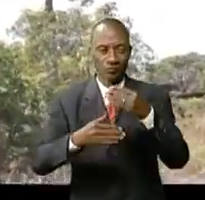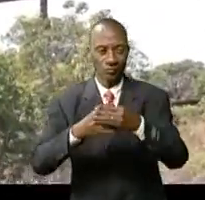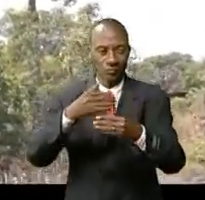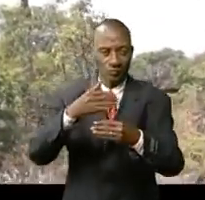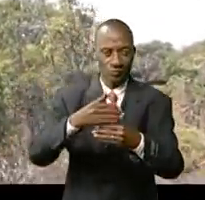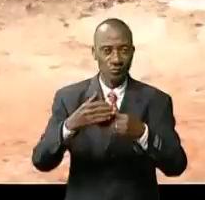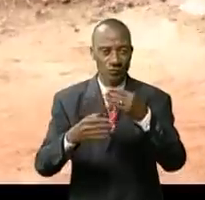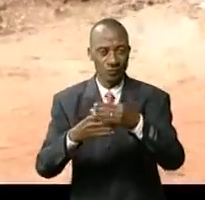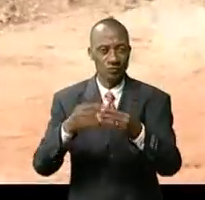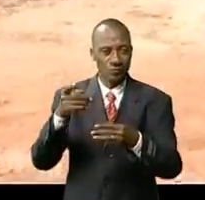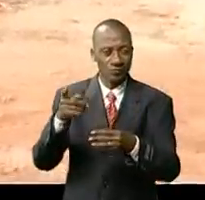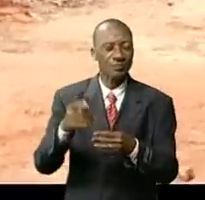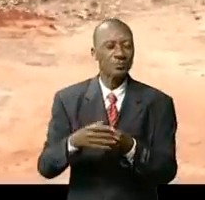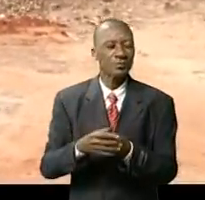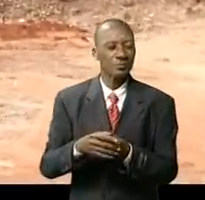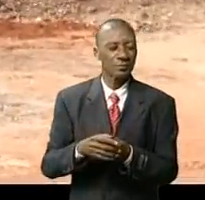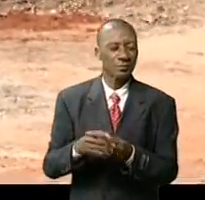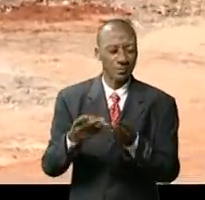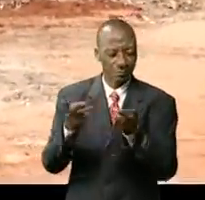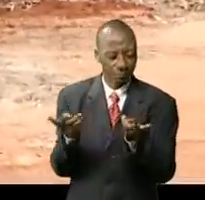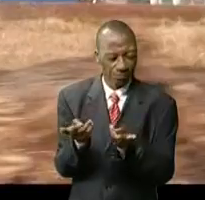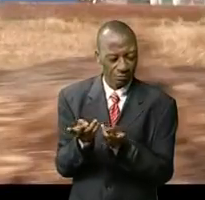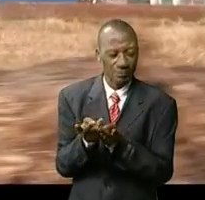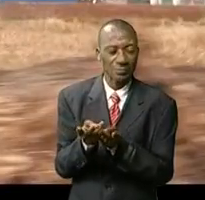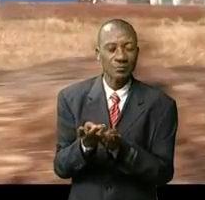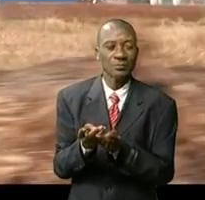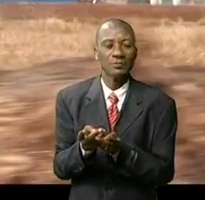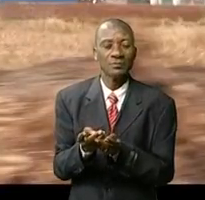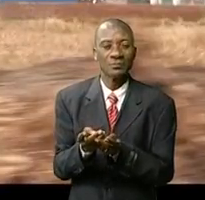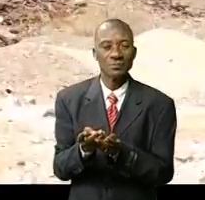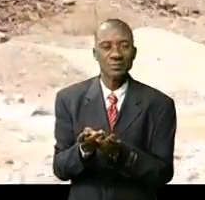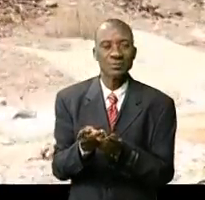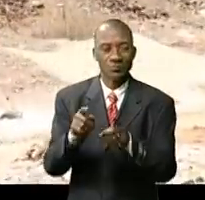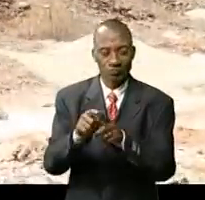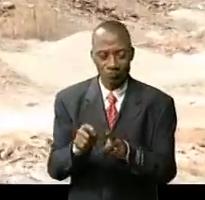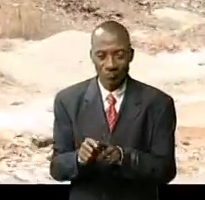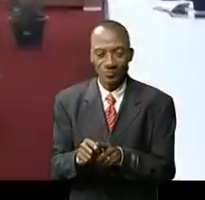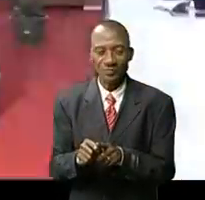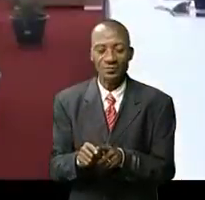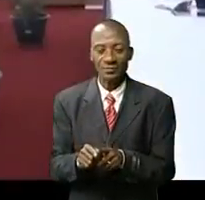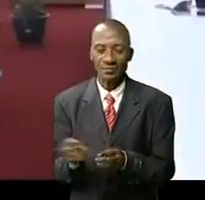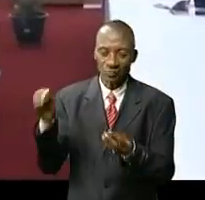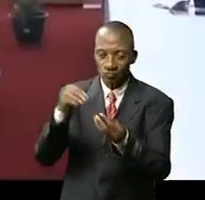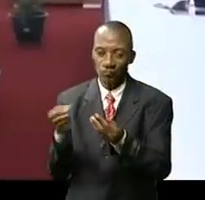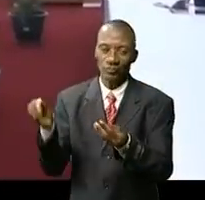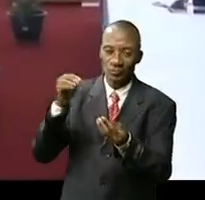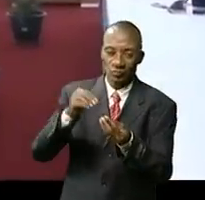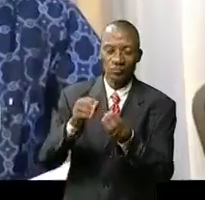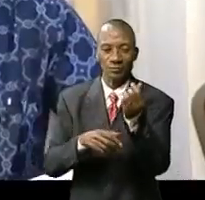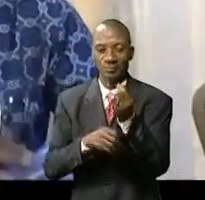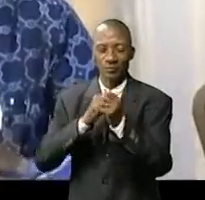charge de la GECAMINE, installation des caméras de surveillance et renforcement des effectifs des agents de sécurité, autant de mesures prises